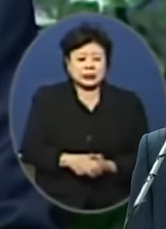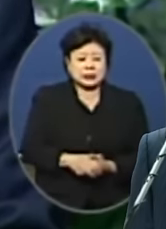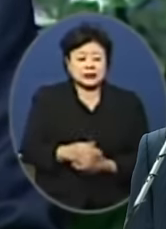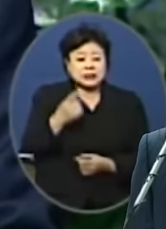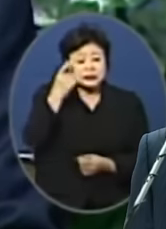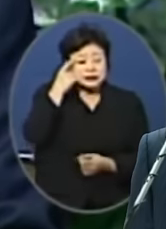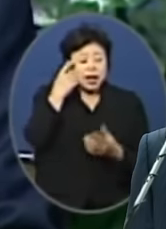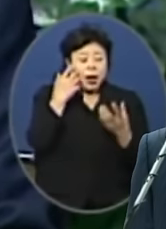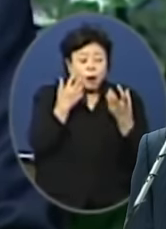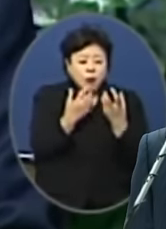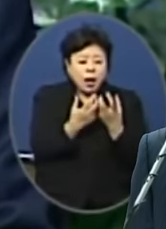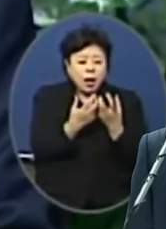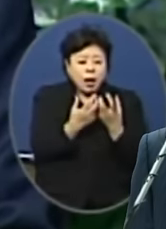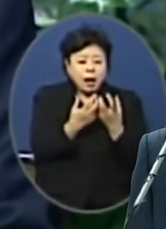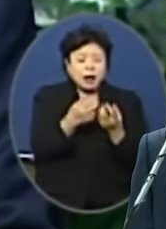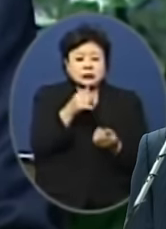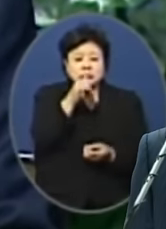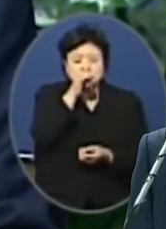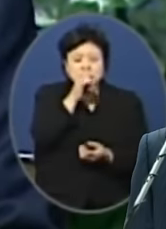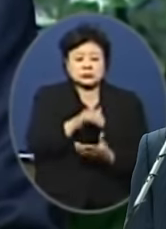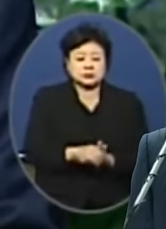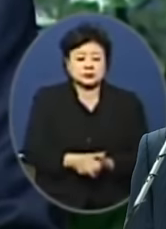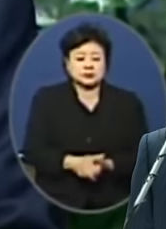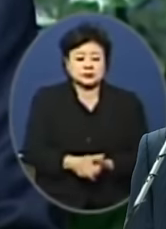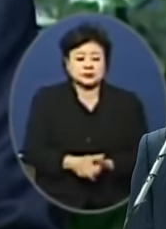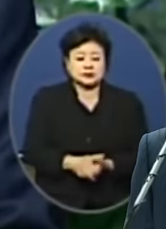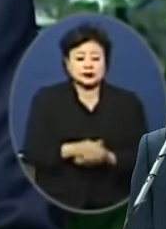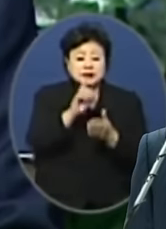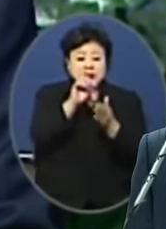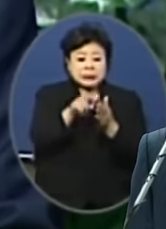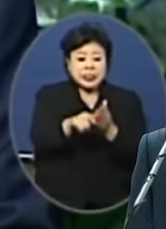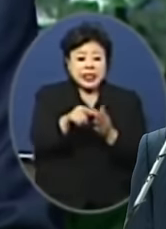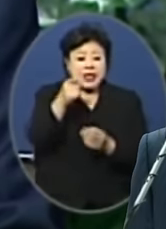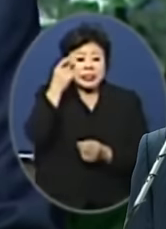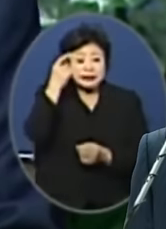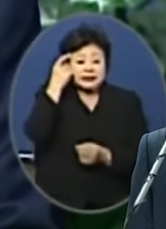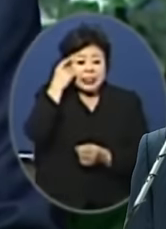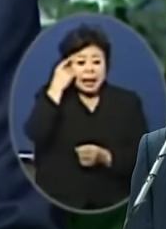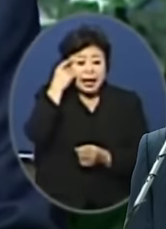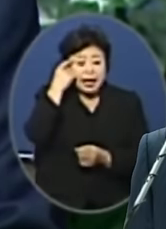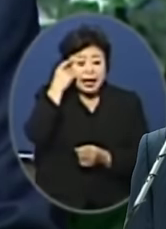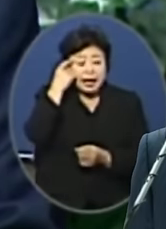그런 생각이 꽉 들어차 있습니다. 그럴 때는 그 생각이